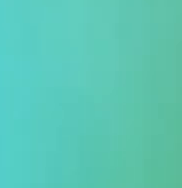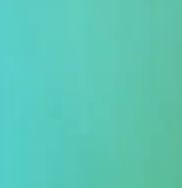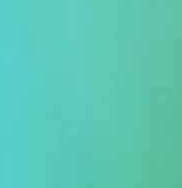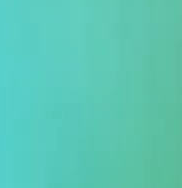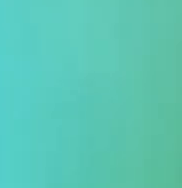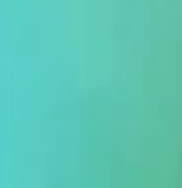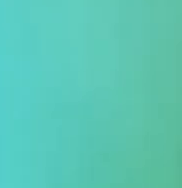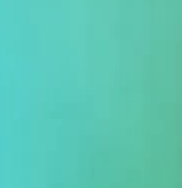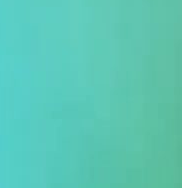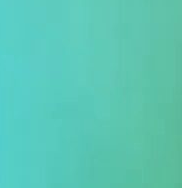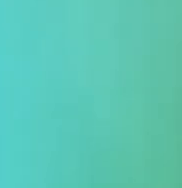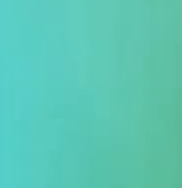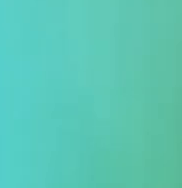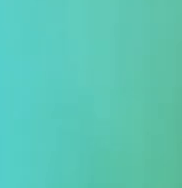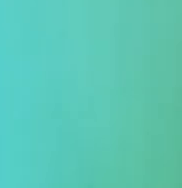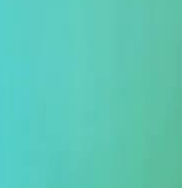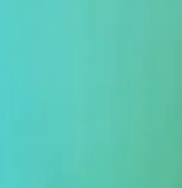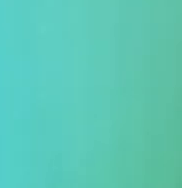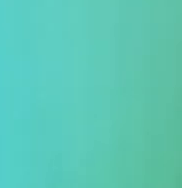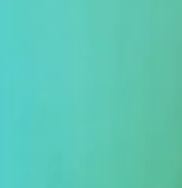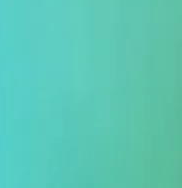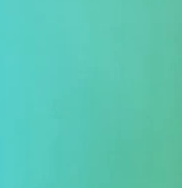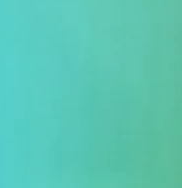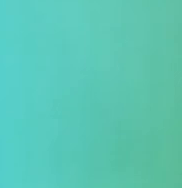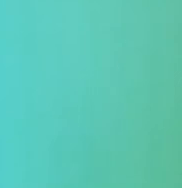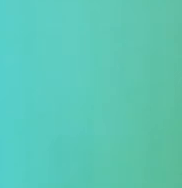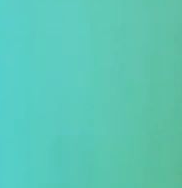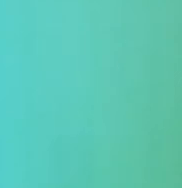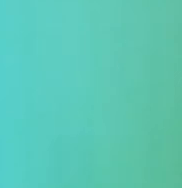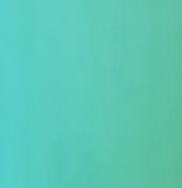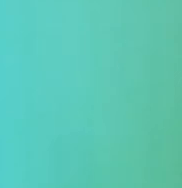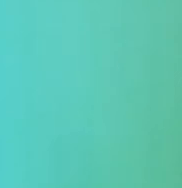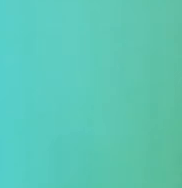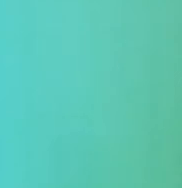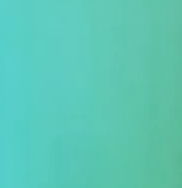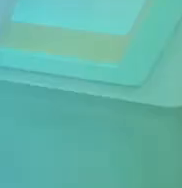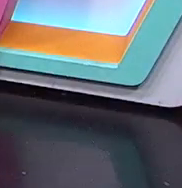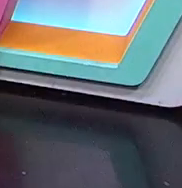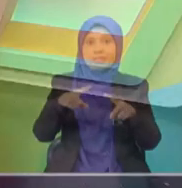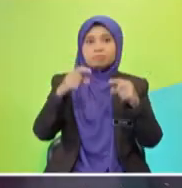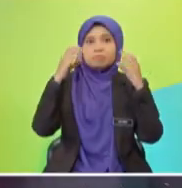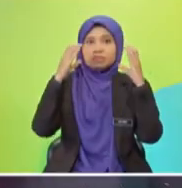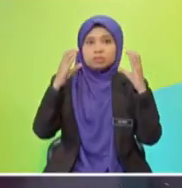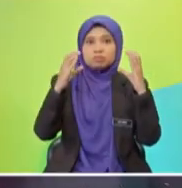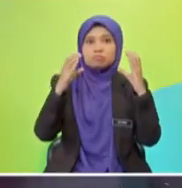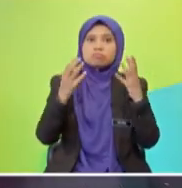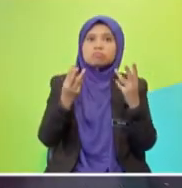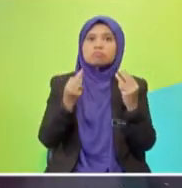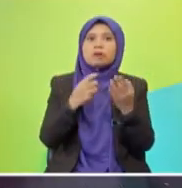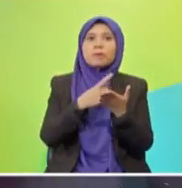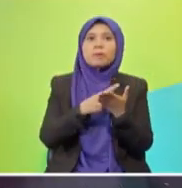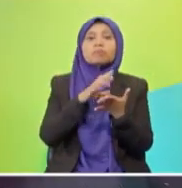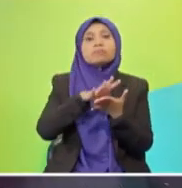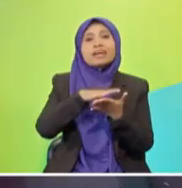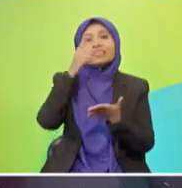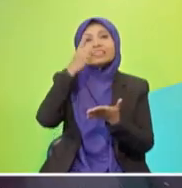Kuala Lumpur nampaknya Cikgu hari ini murid-muri tetapi Cikgu apa yang kita nak belajar hari ini